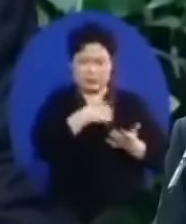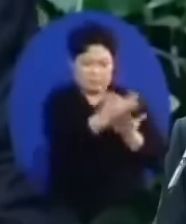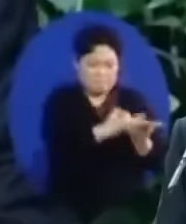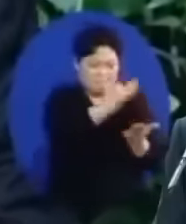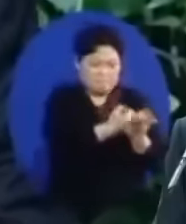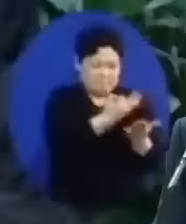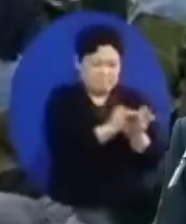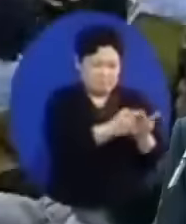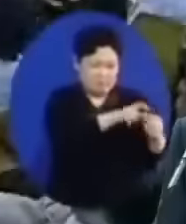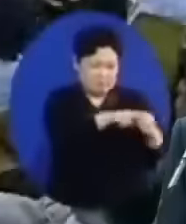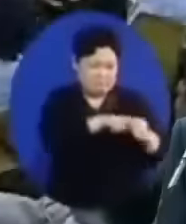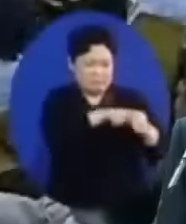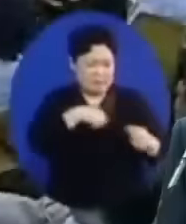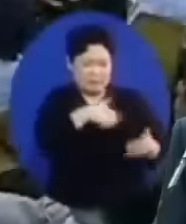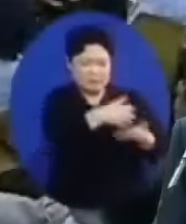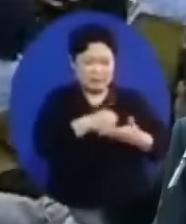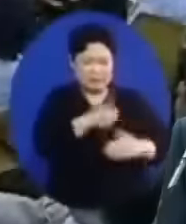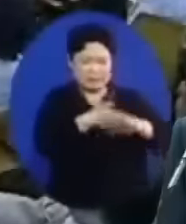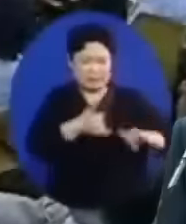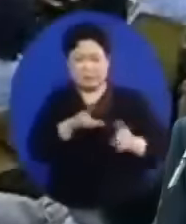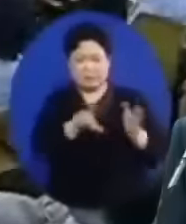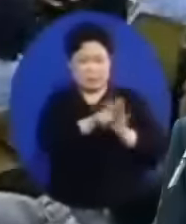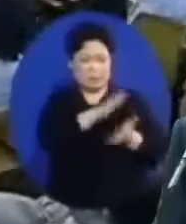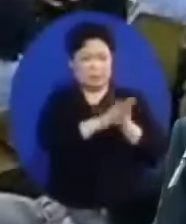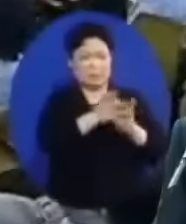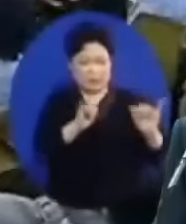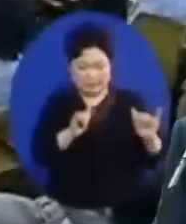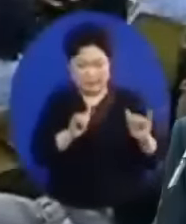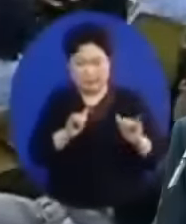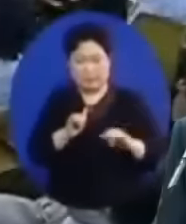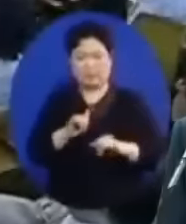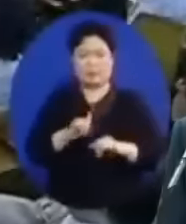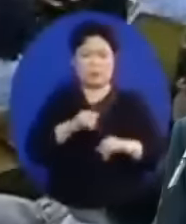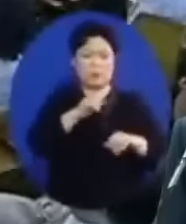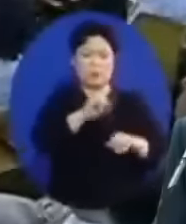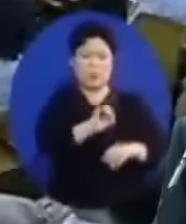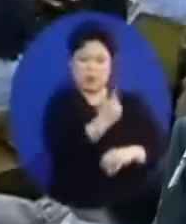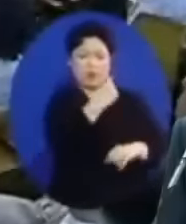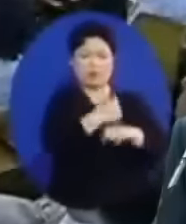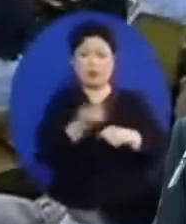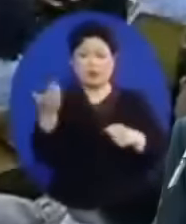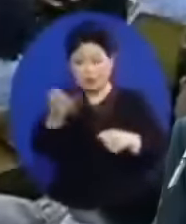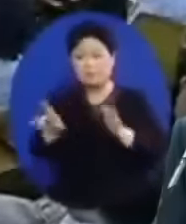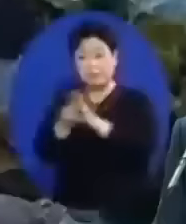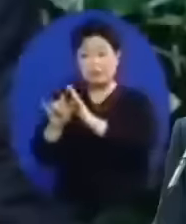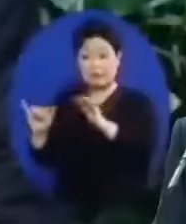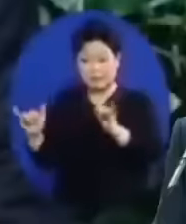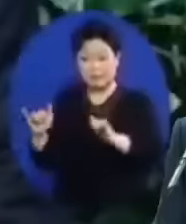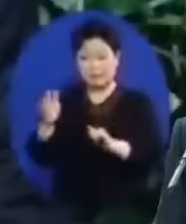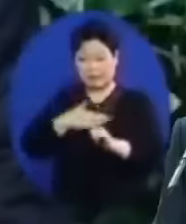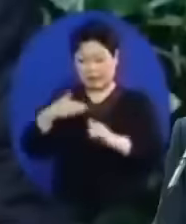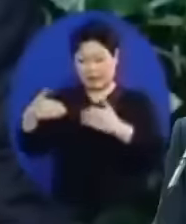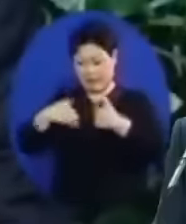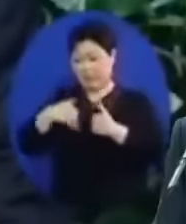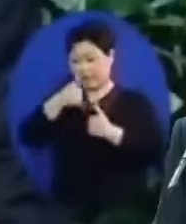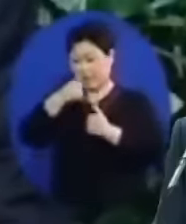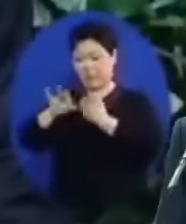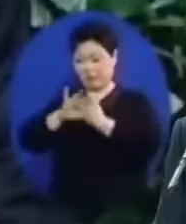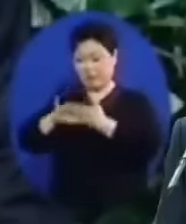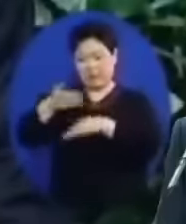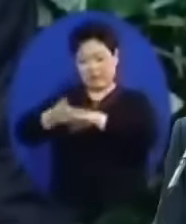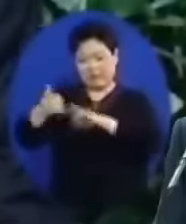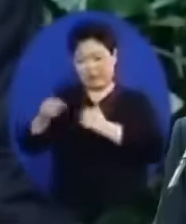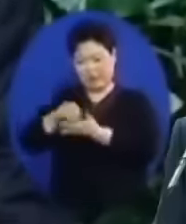끌어모으고 쥐고 있어야 되지 절대 남에게 주면 안 된다는 것이 안 믿는 사람들이 사는 원리인 것입니다. 그러나 믿는 사람은 내게 있으면